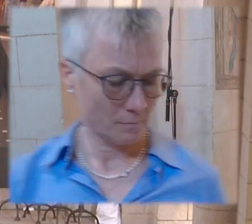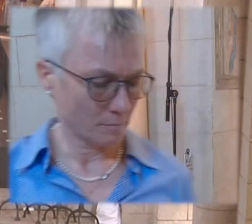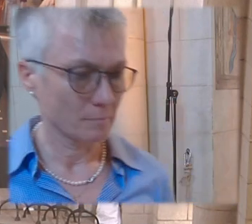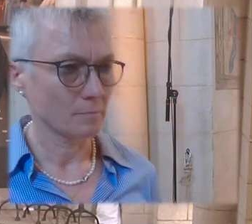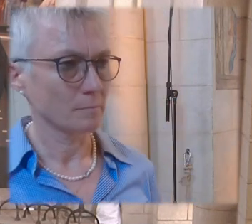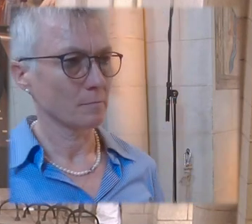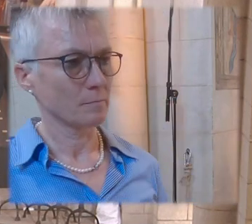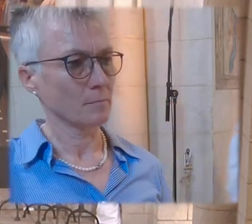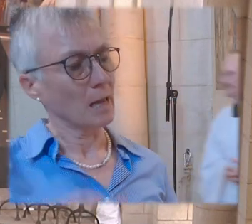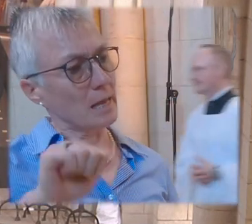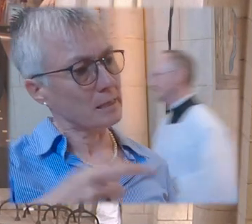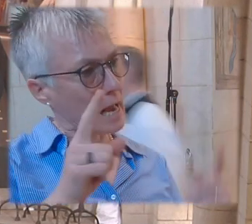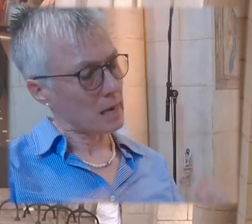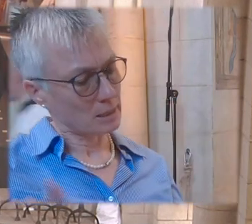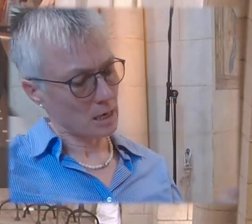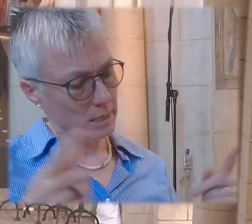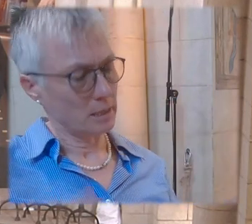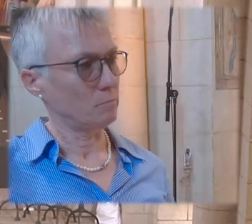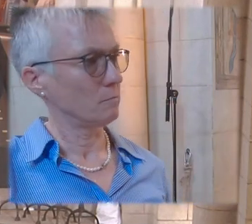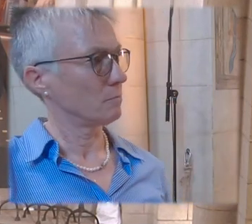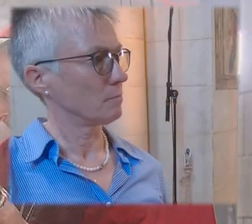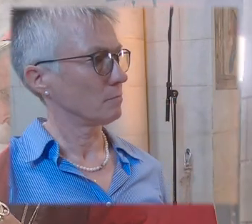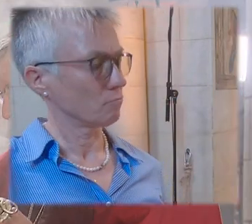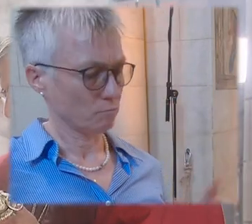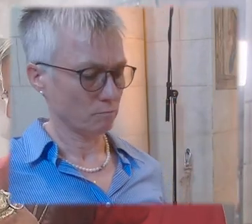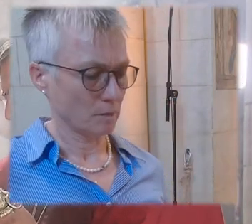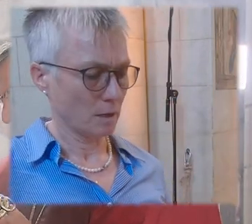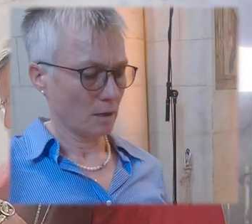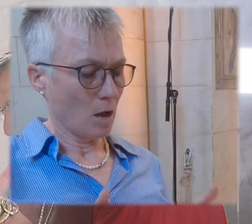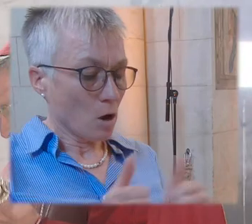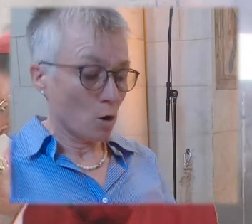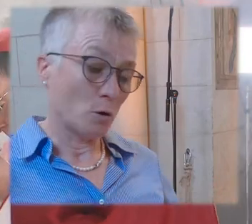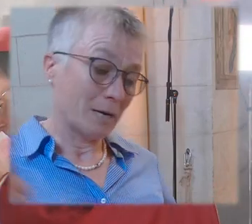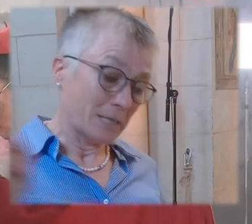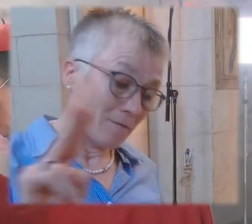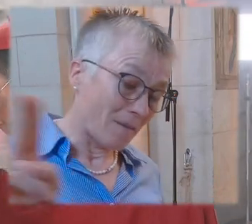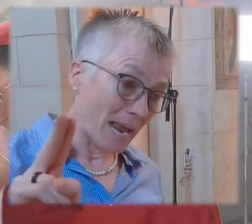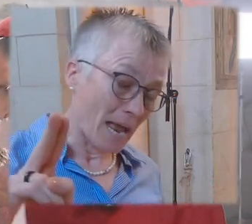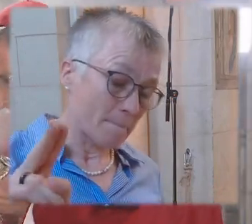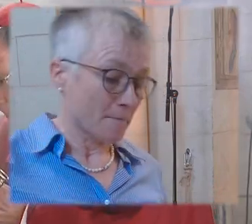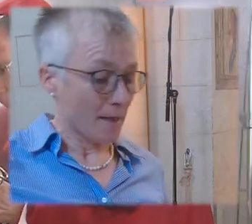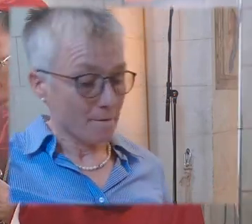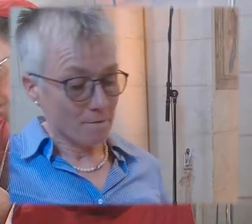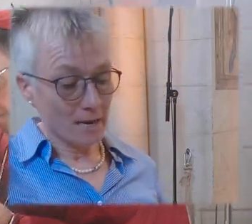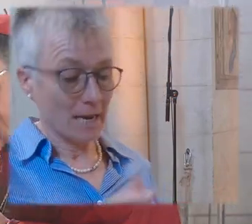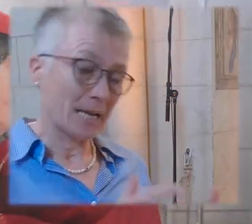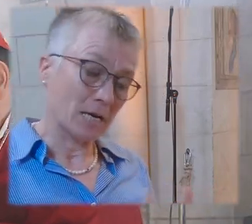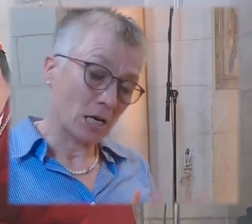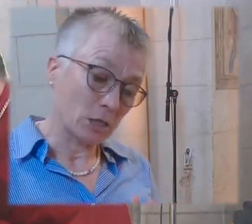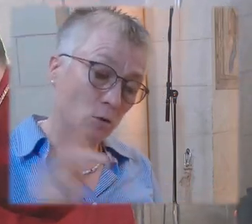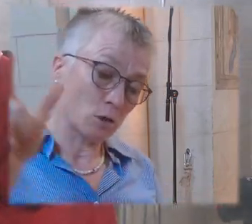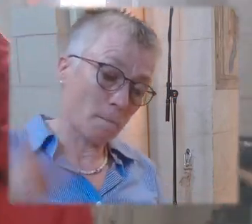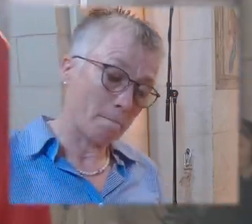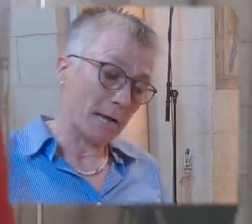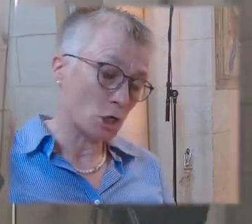Der Vatikan hat festgelegt, dass Seligsprechungen in Zukunft vor Ort stattfinden, nicht mehr in Rom,